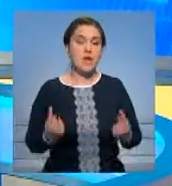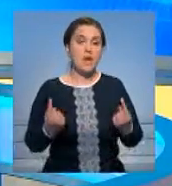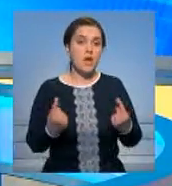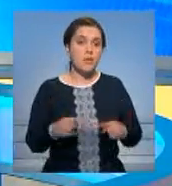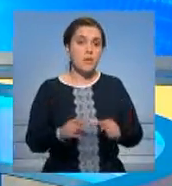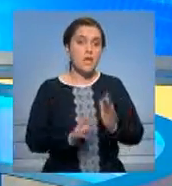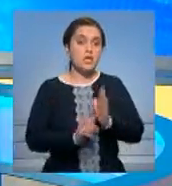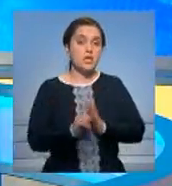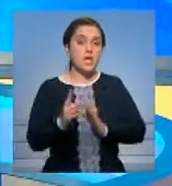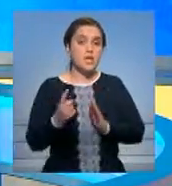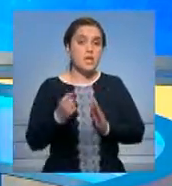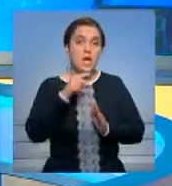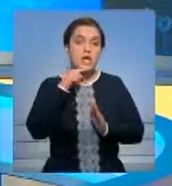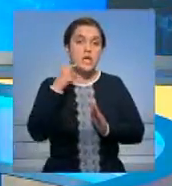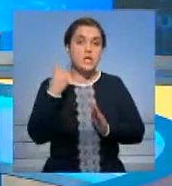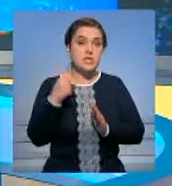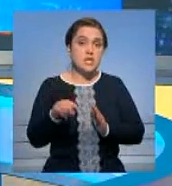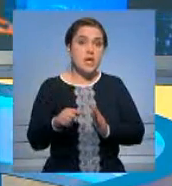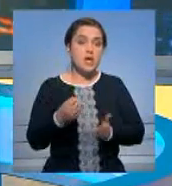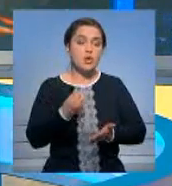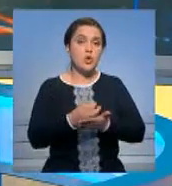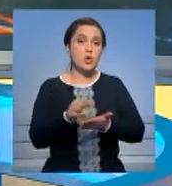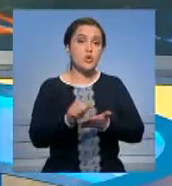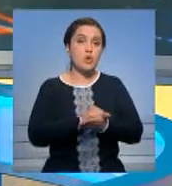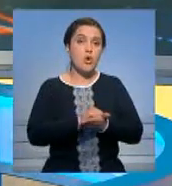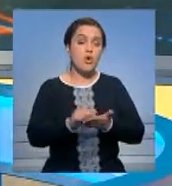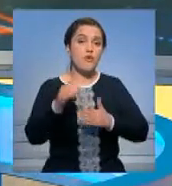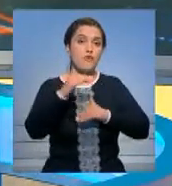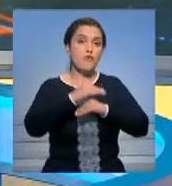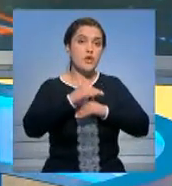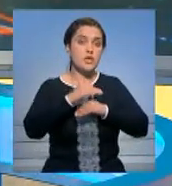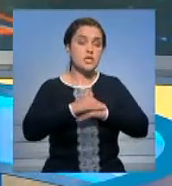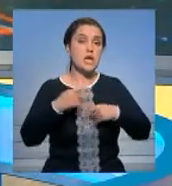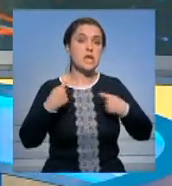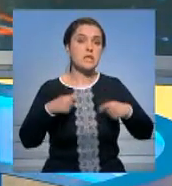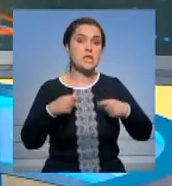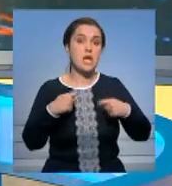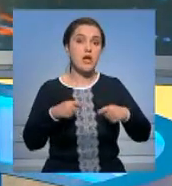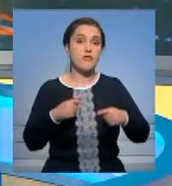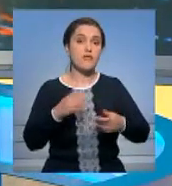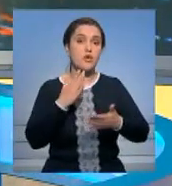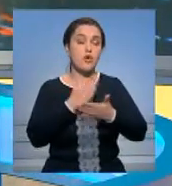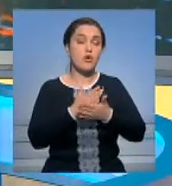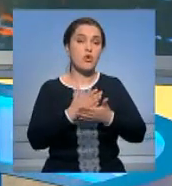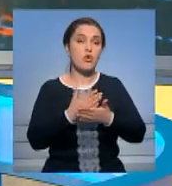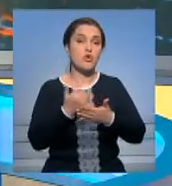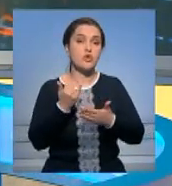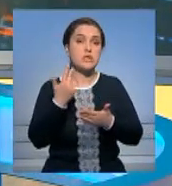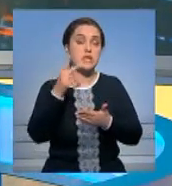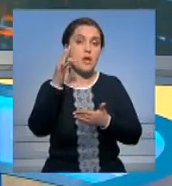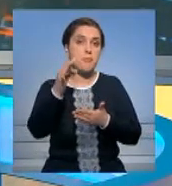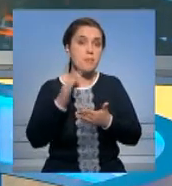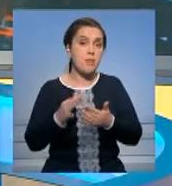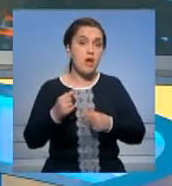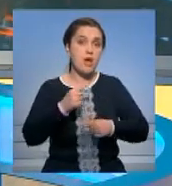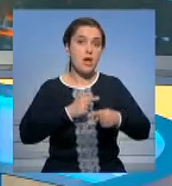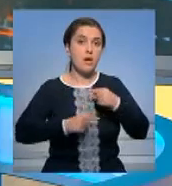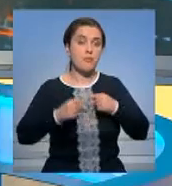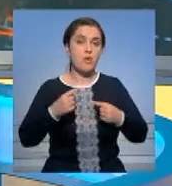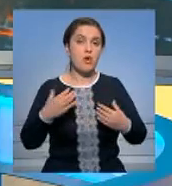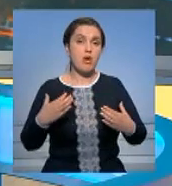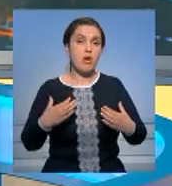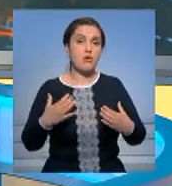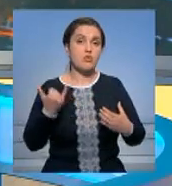Обвалившийся с начала недели российский рынок акций по итогам вечерних торгов во вторник отыграл более трети своего падения. После того, как паника на фондовом